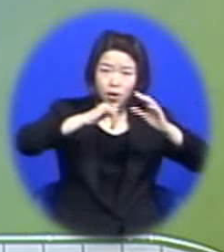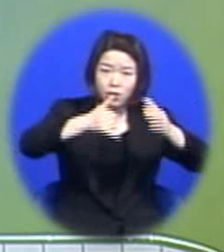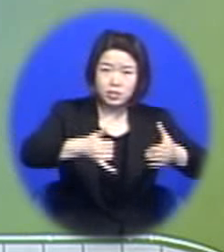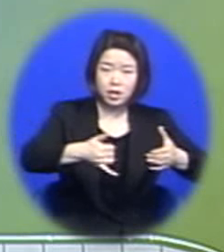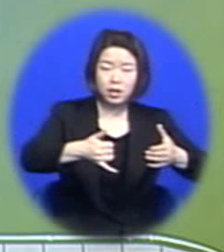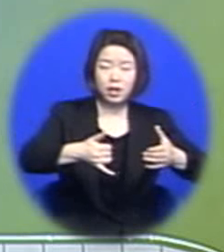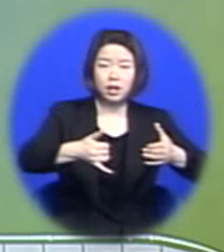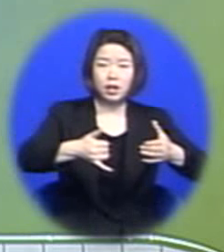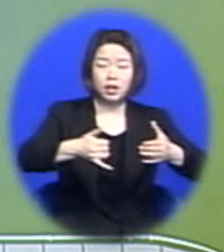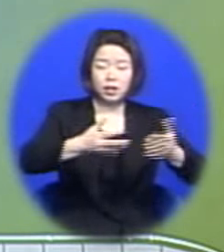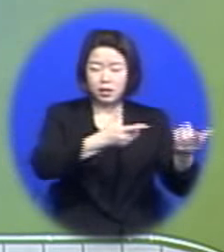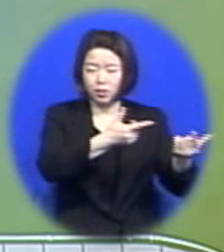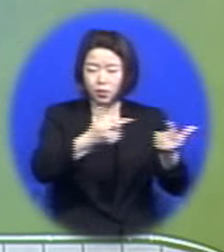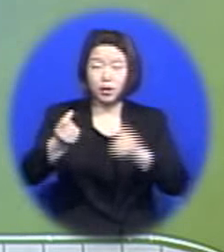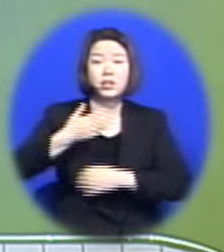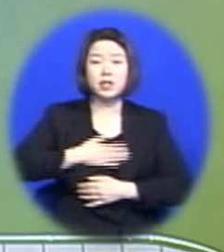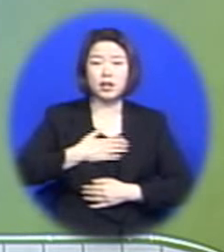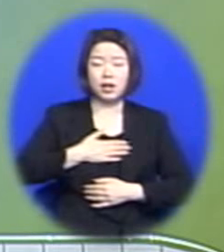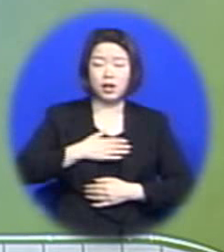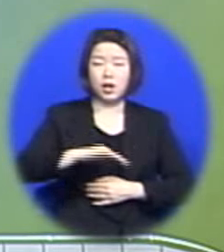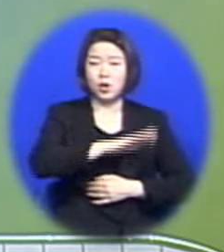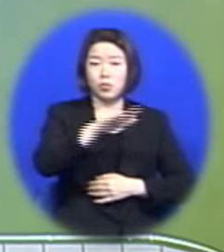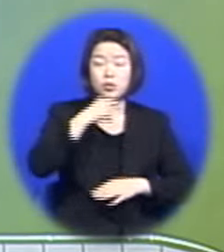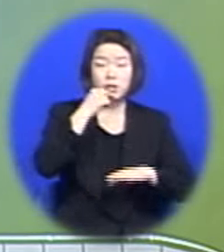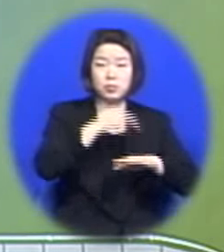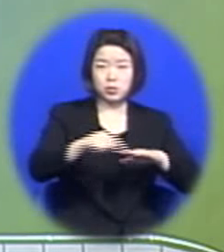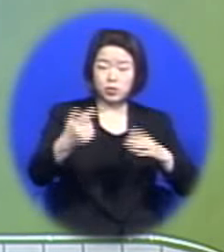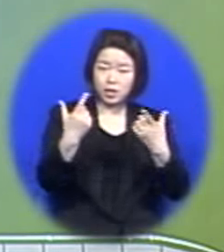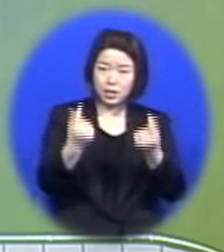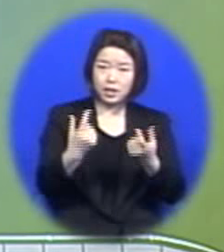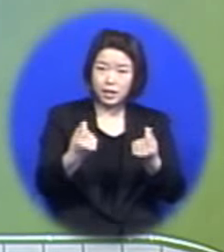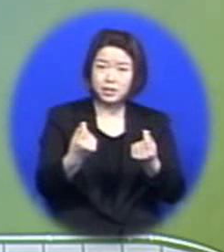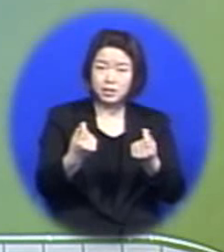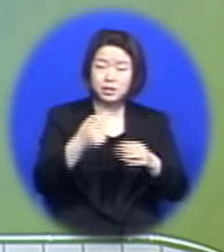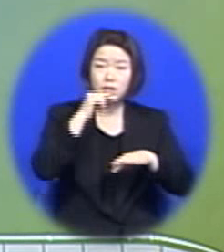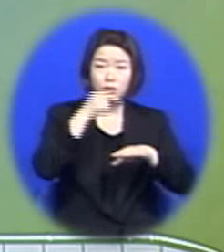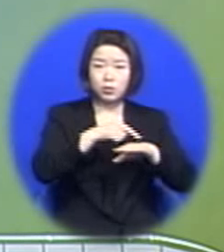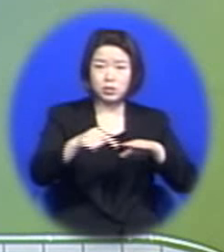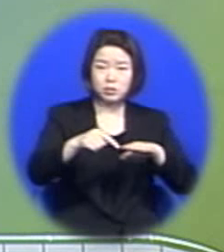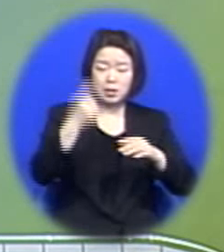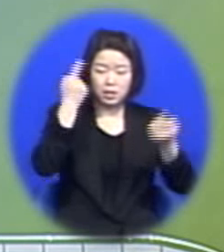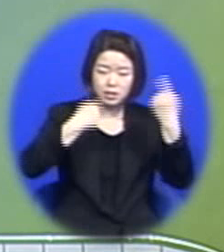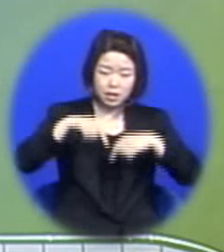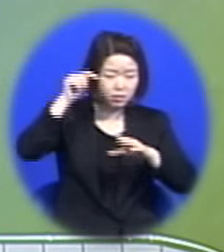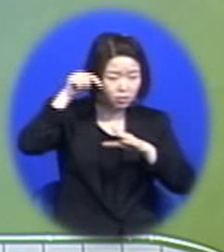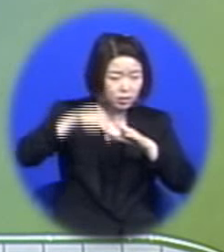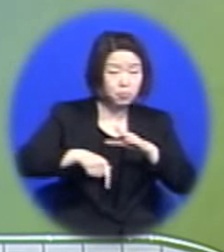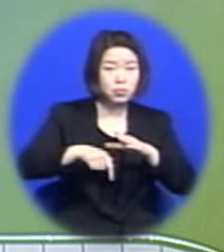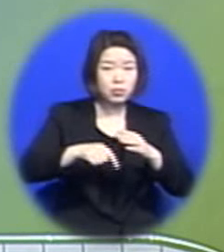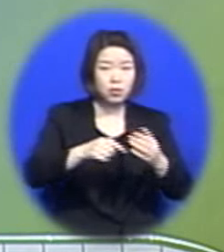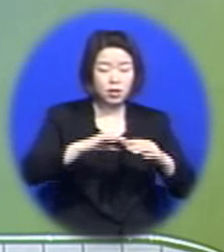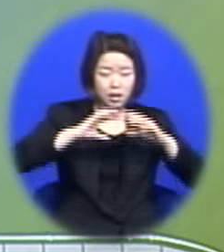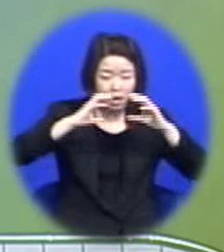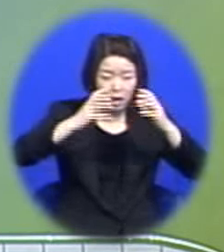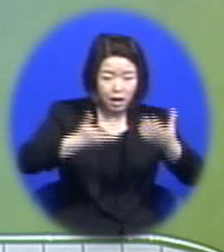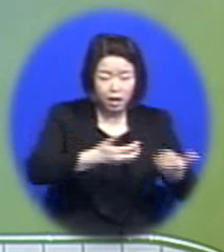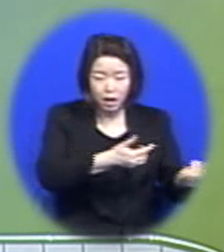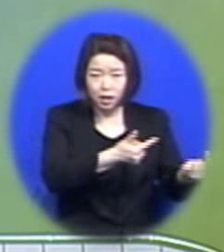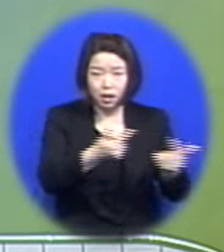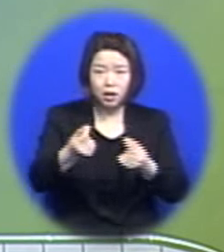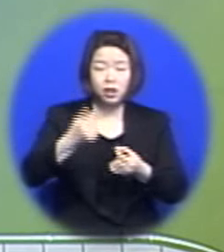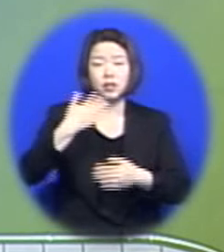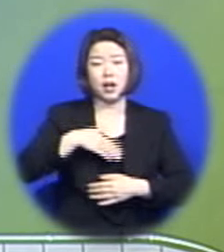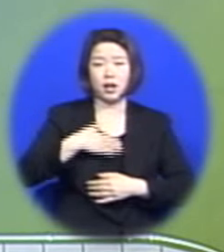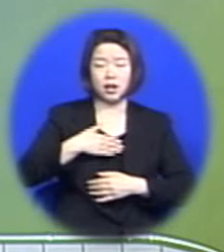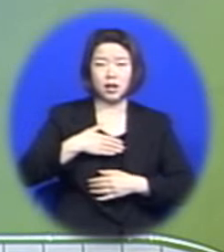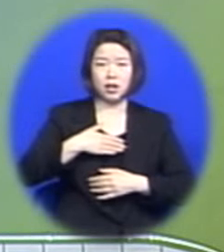지금 우리 민족이 얼마나 같은 동족끼리인데도 얼마나 골이 깊은지. 소문 날 때도 다